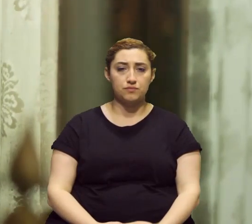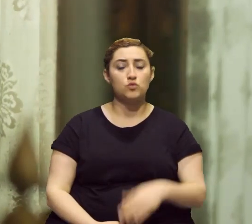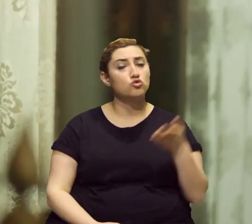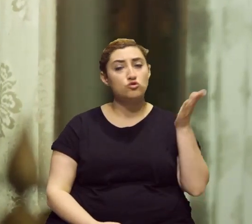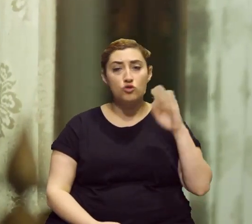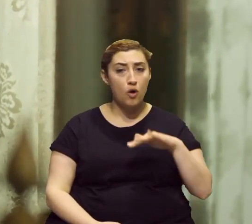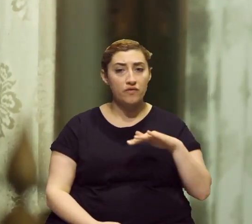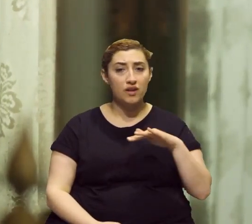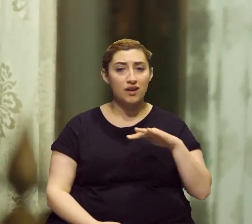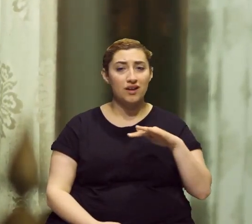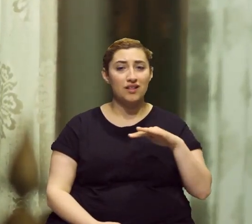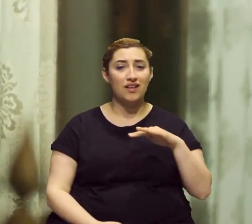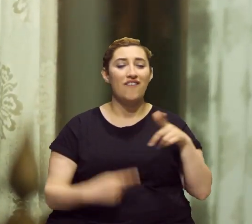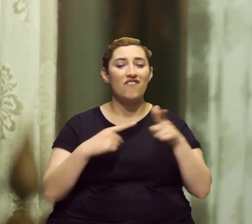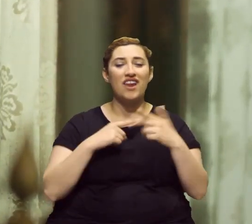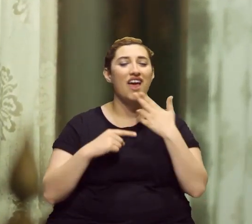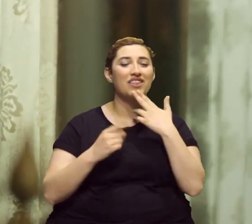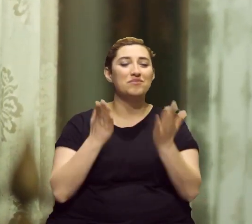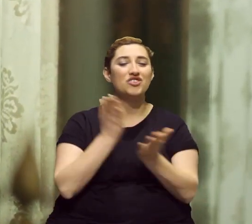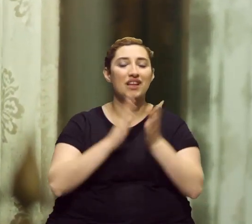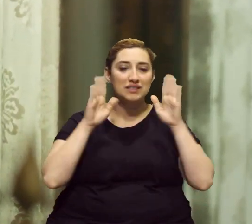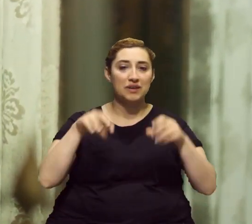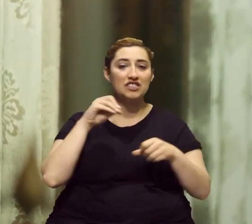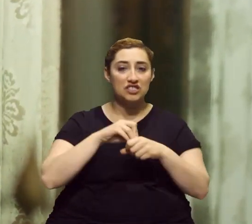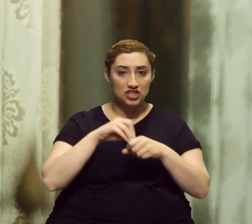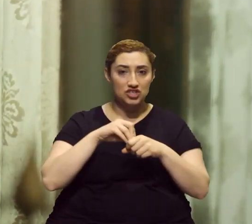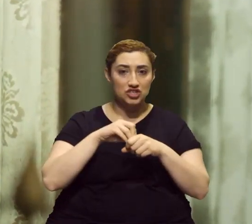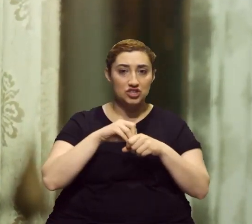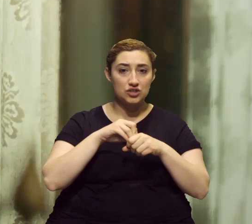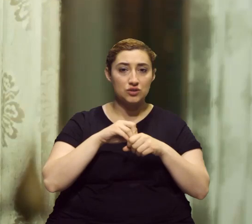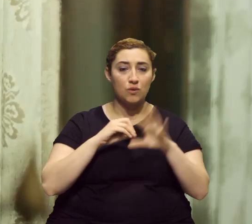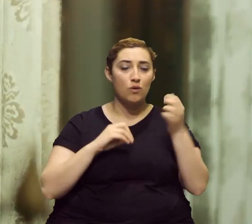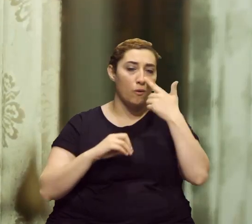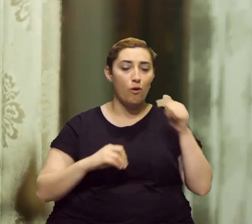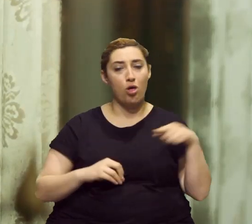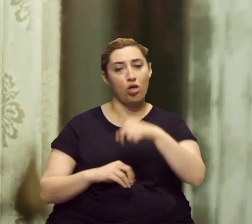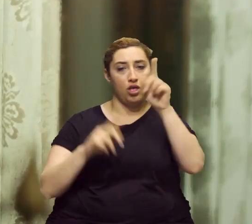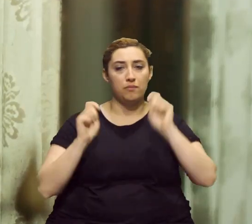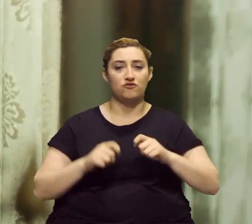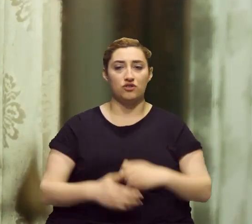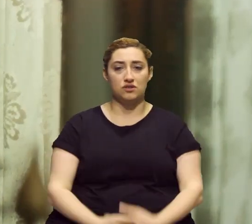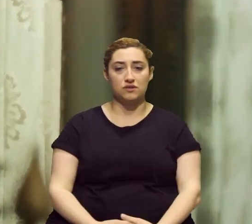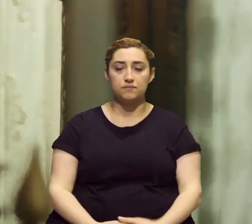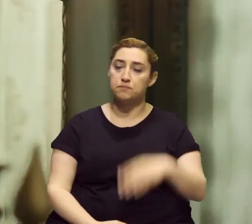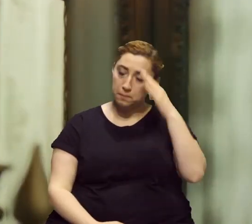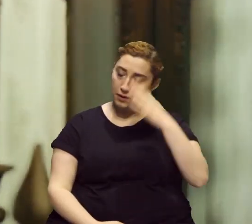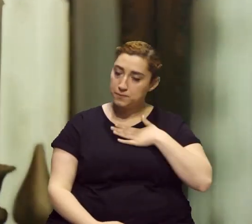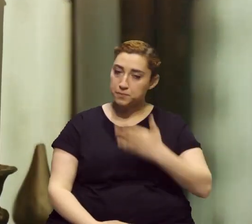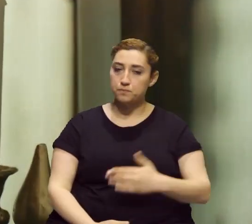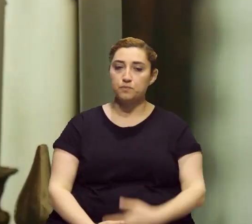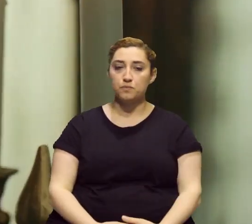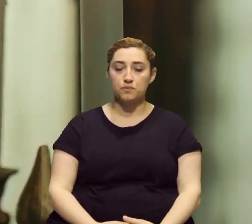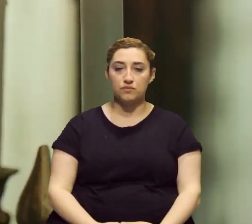Daha sonra da rahmetli Feriha Hanım'ın cenaze namazını kılmak için Ortaköy'e geçeceğiz. Baş üstüne